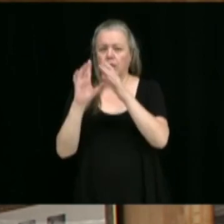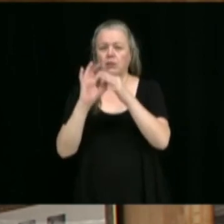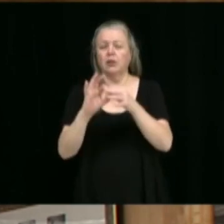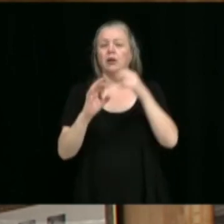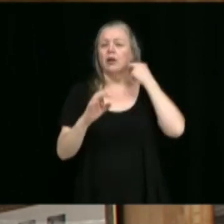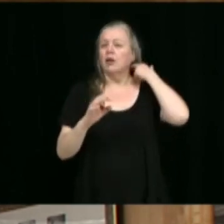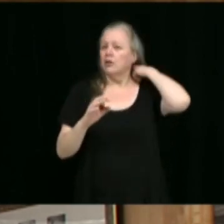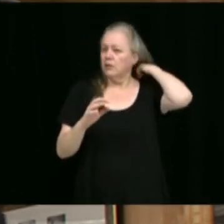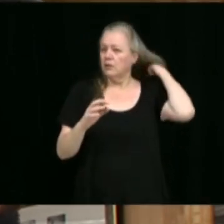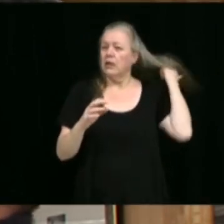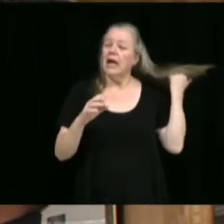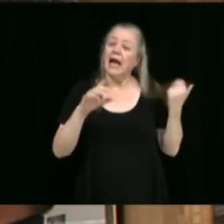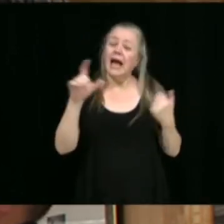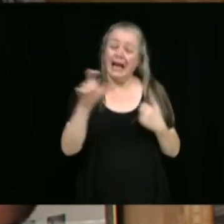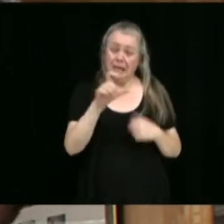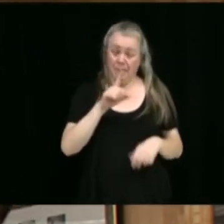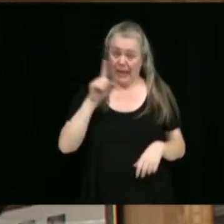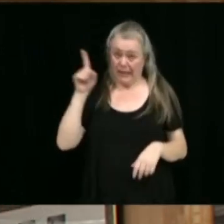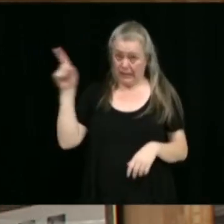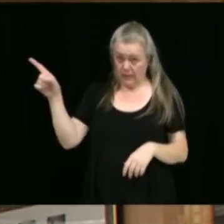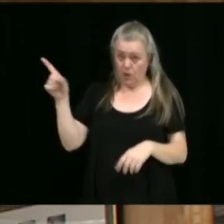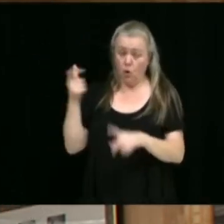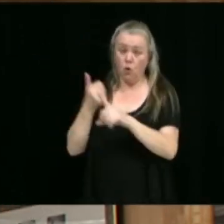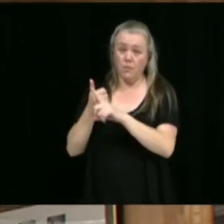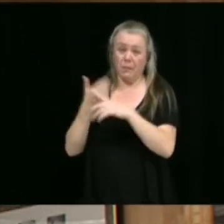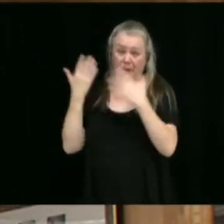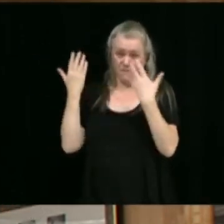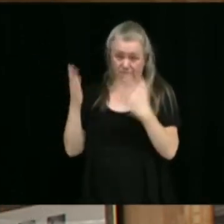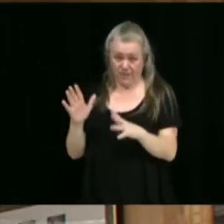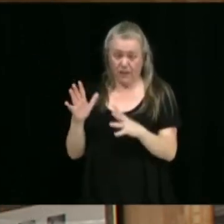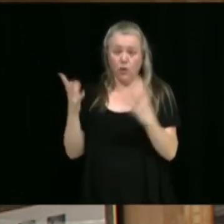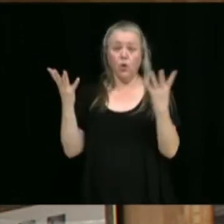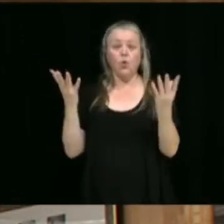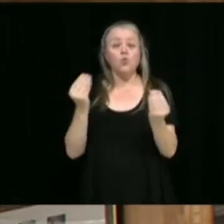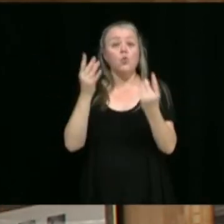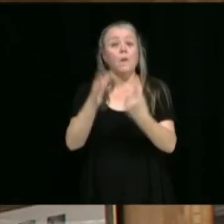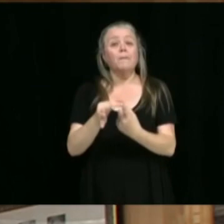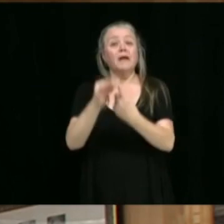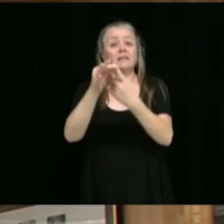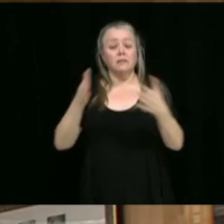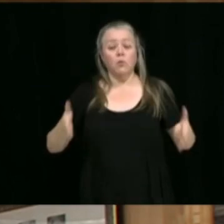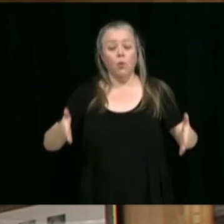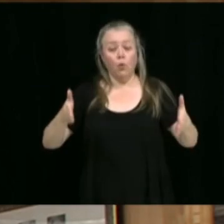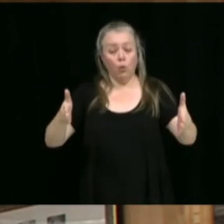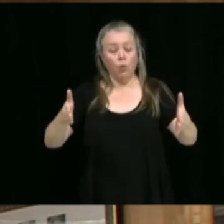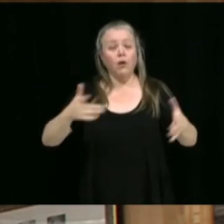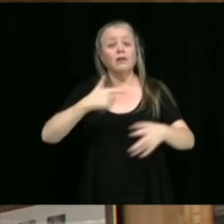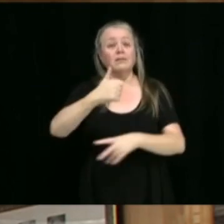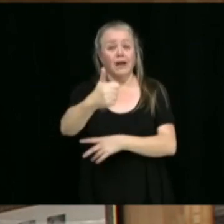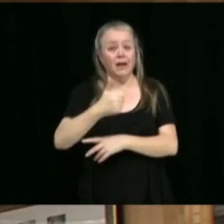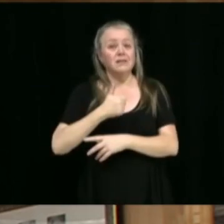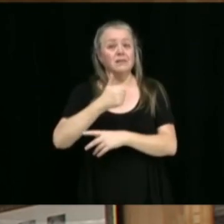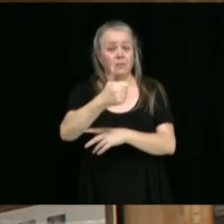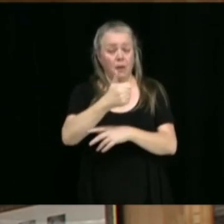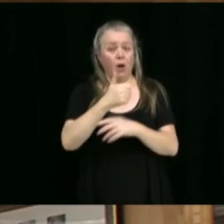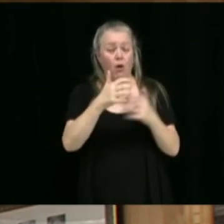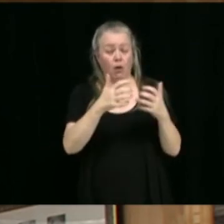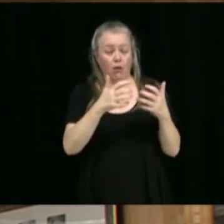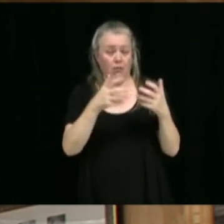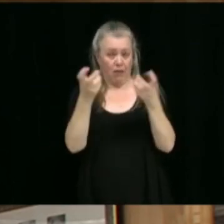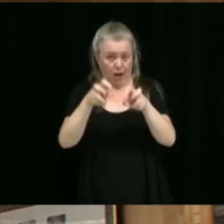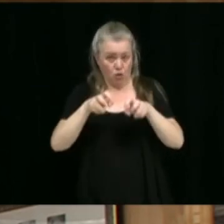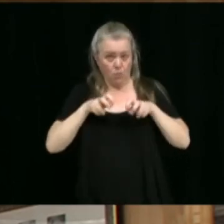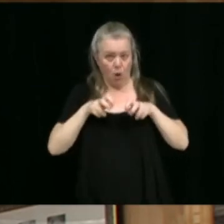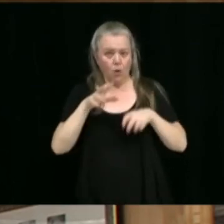Ah oui, c'est ça. Puis, tu sais, à Québec, ben eux, ils l'ont fait où les principaux artères, où est-ce qu'il y a du transport en commun. Mm-hmm. Mais la beauté qu'on a à